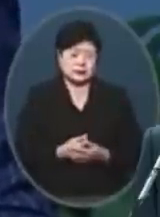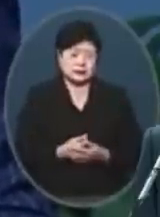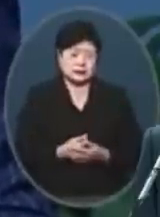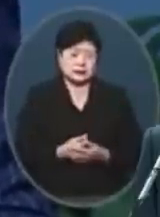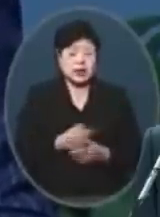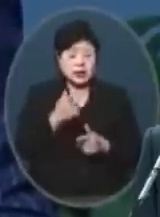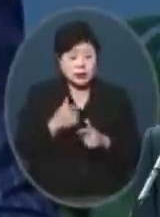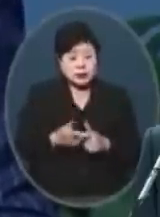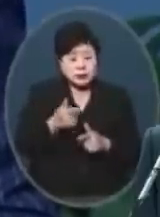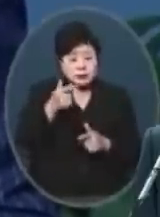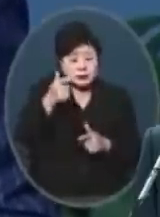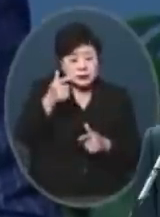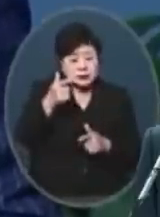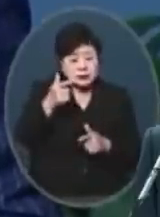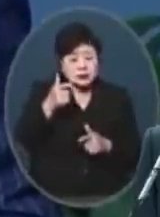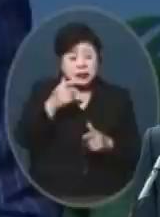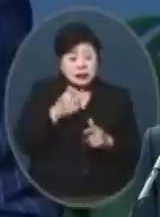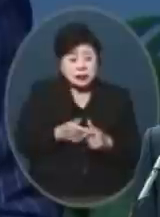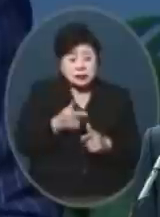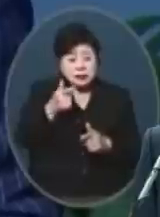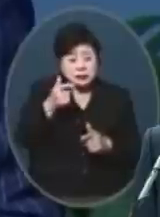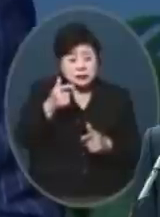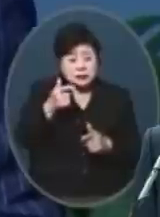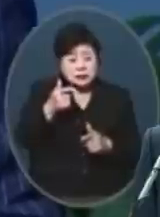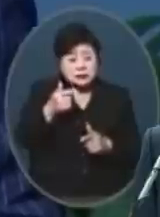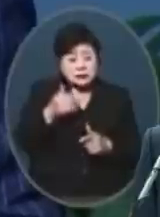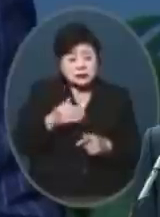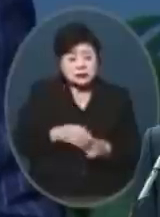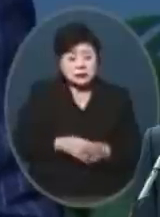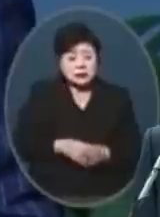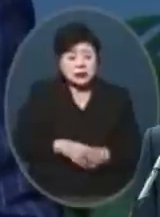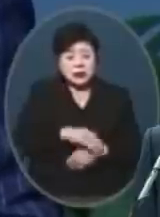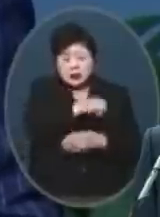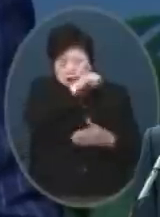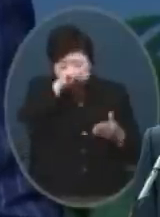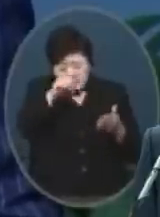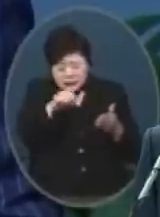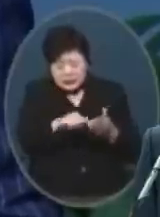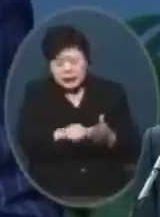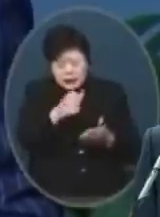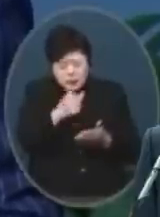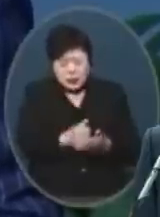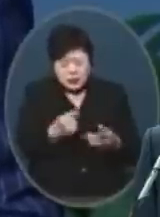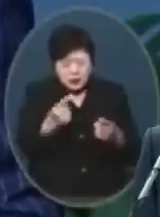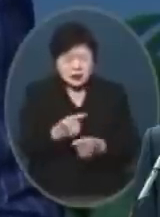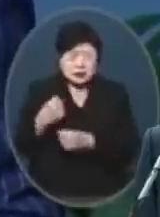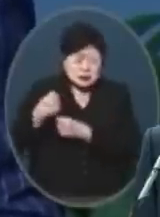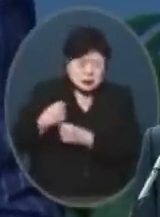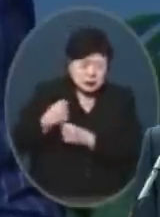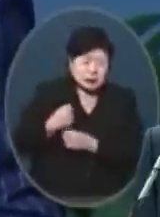그 예수님이 내 일생의 죄를 대신 짊어져 주셨으니